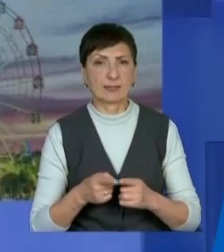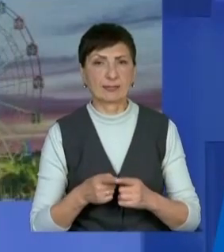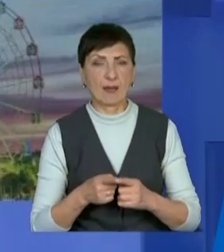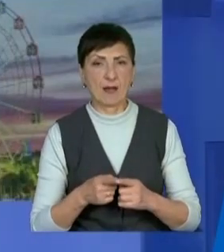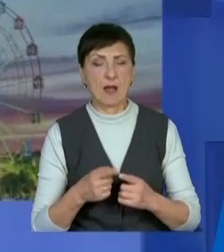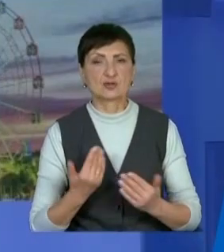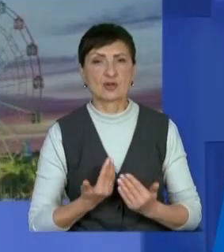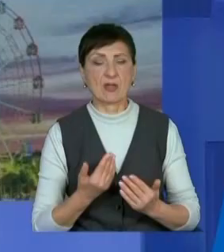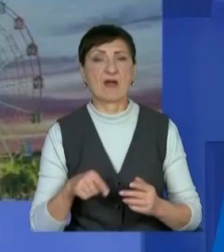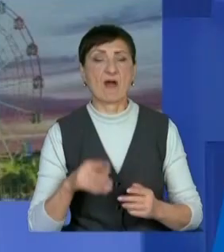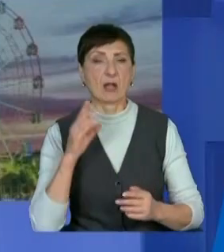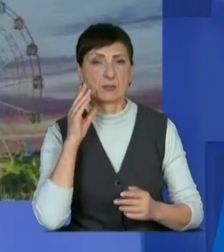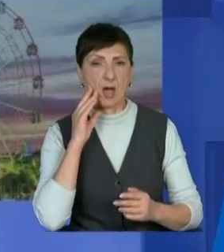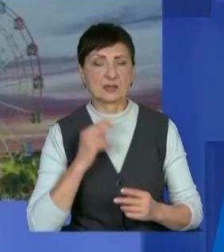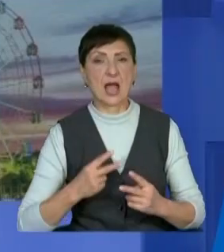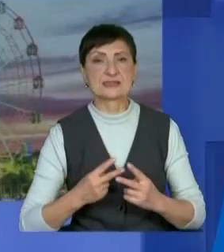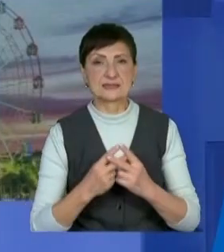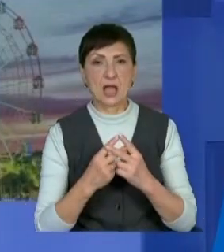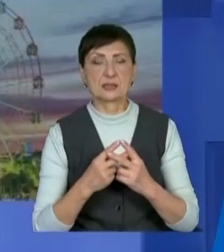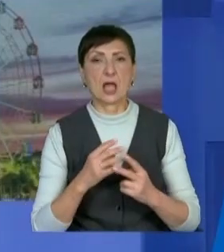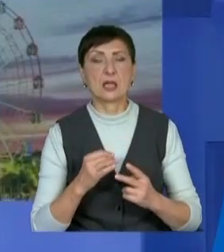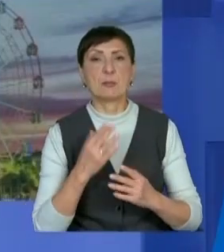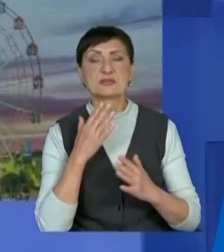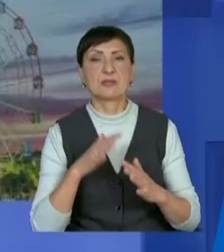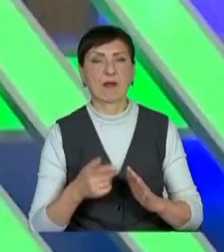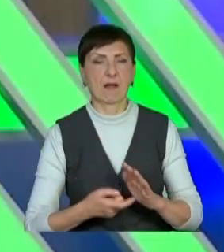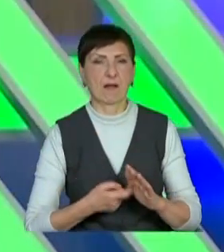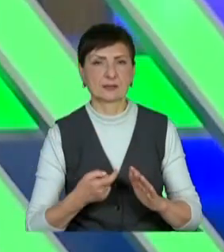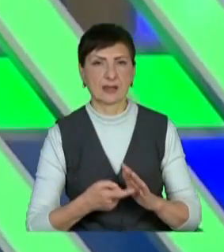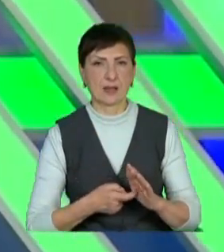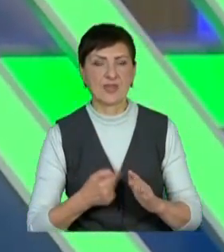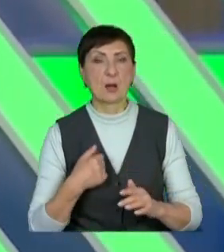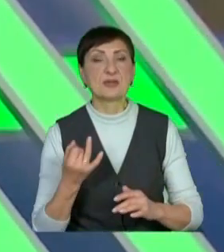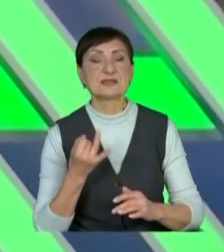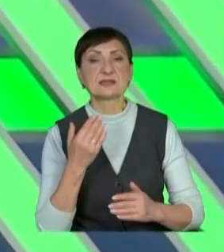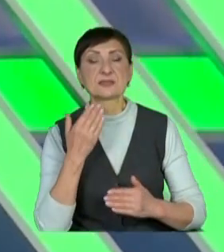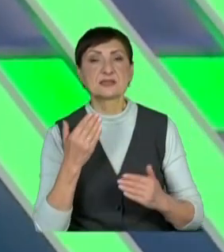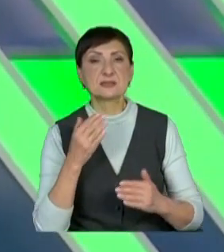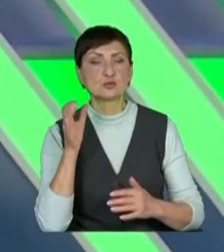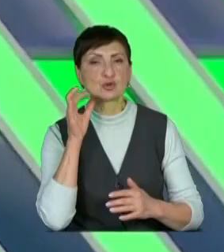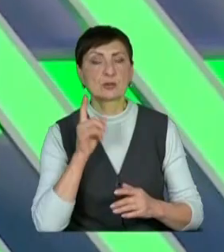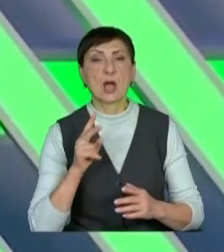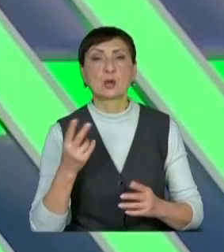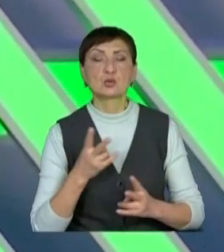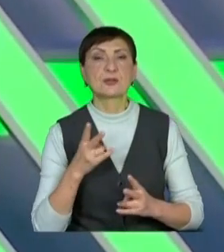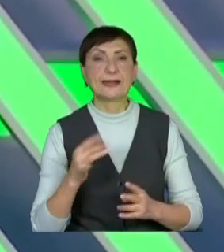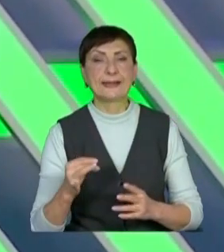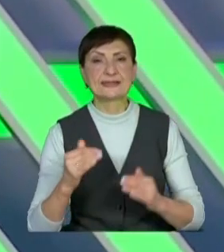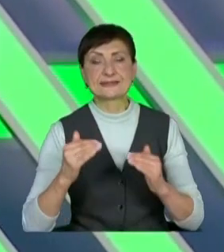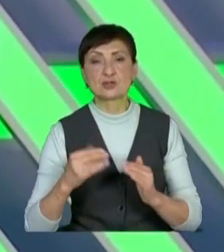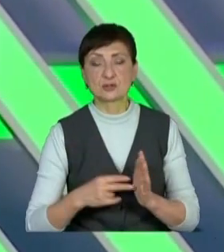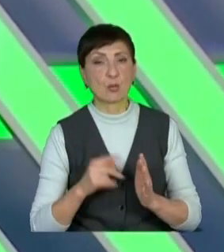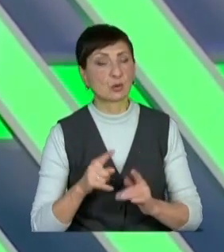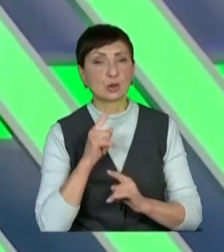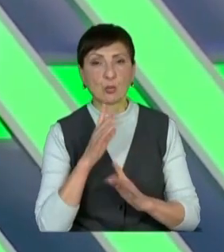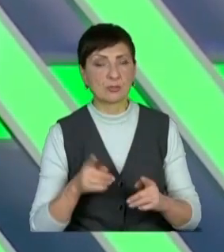жилья остается в Алматы, Астане, и тройку замыкает Караганда. Мы поинтересовались у экспертов, стоит ли ожидать снижения цен